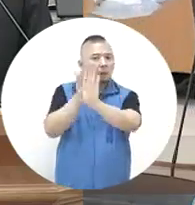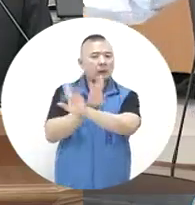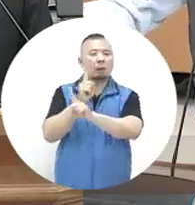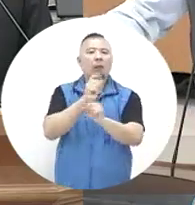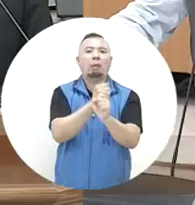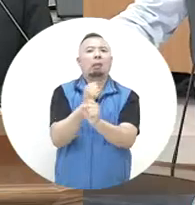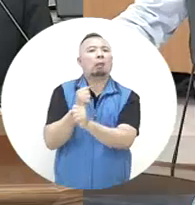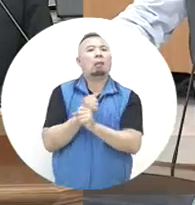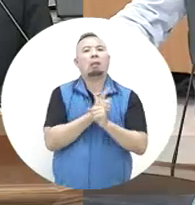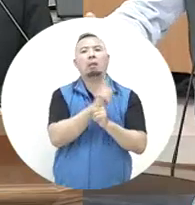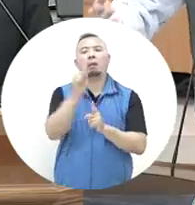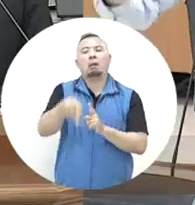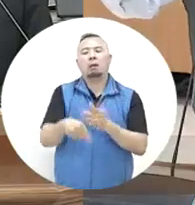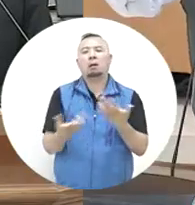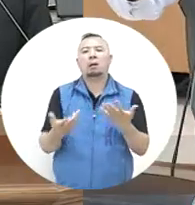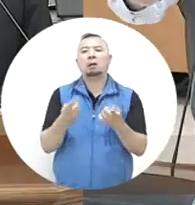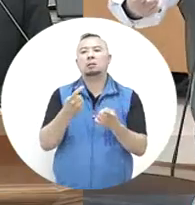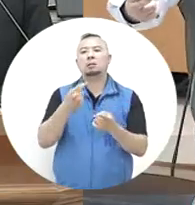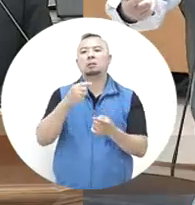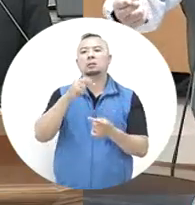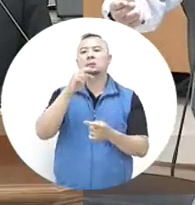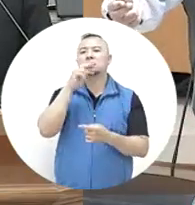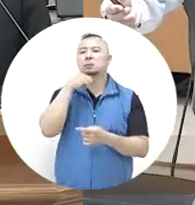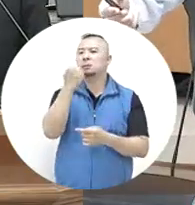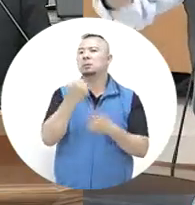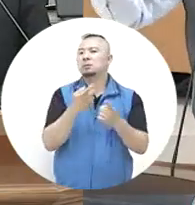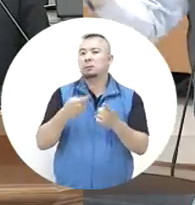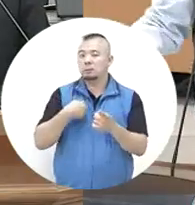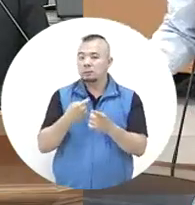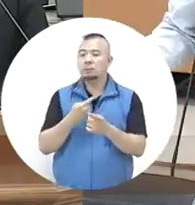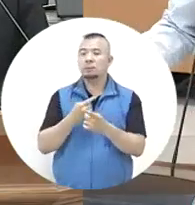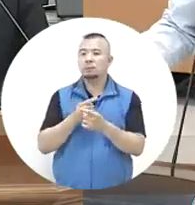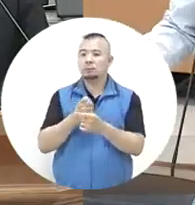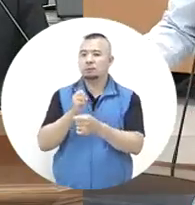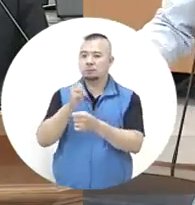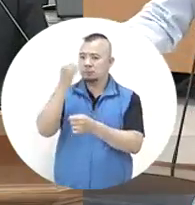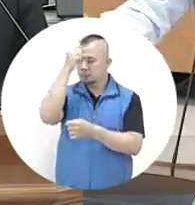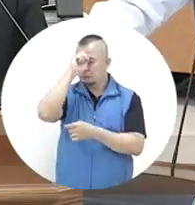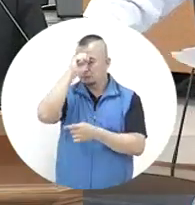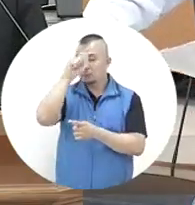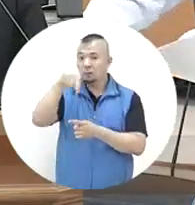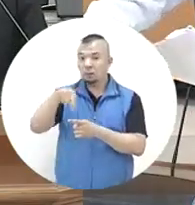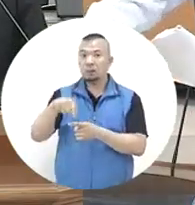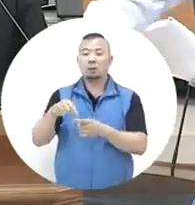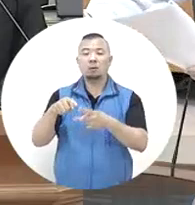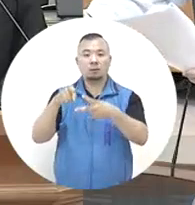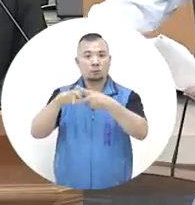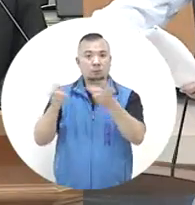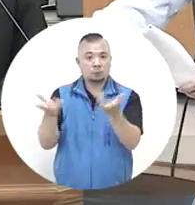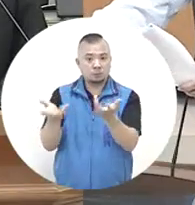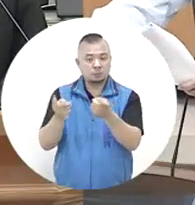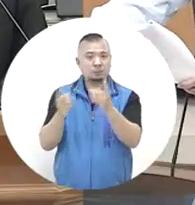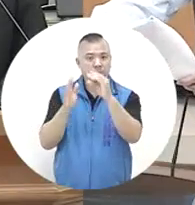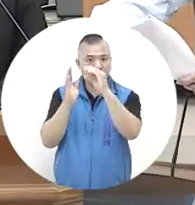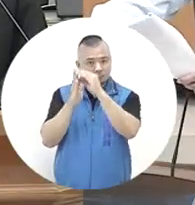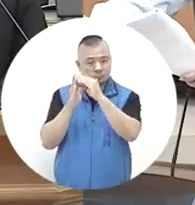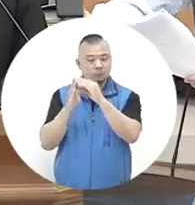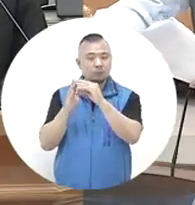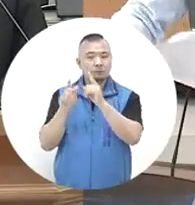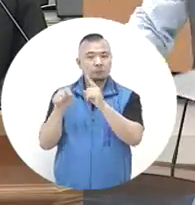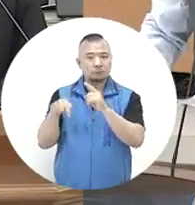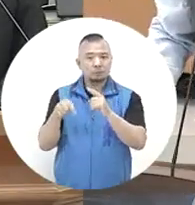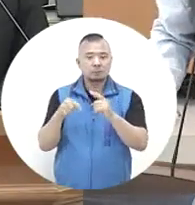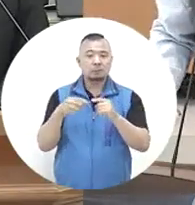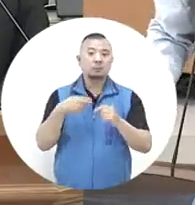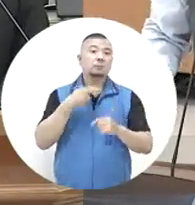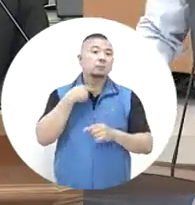都是一切合乎规定。那我是希望说公务局这边尽快哦核发这个使用那个隔音墙的这